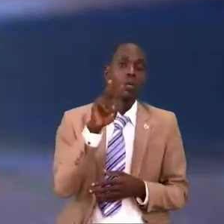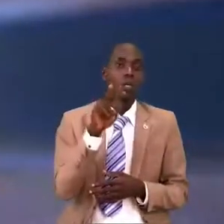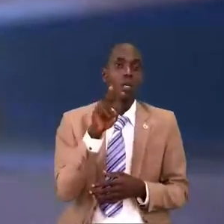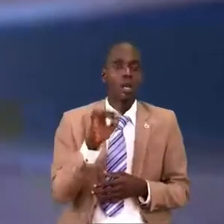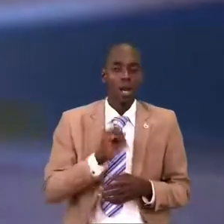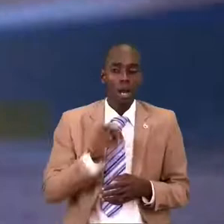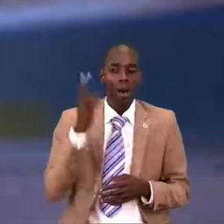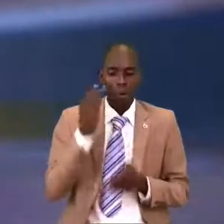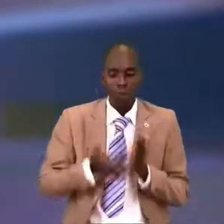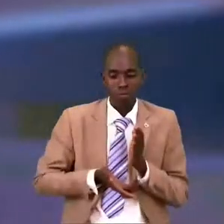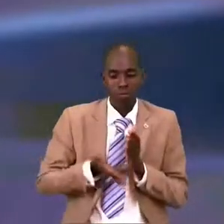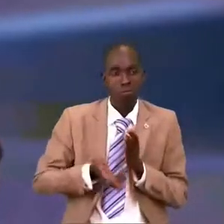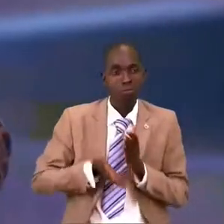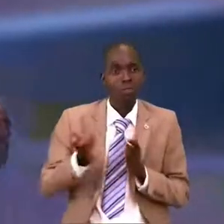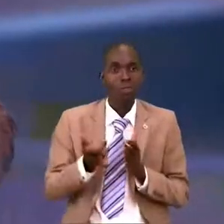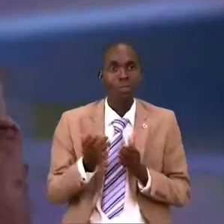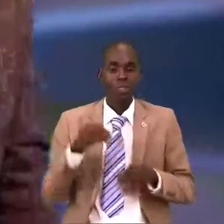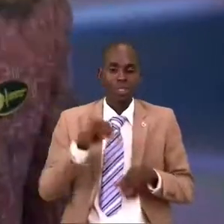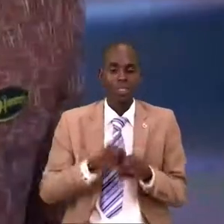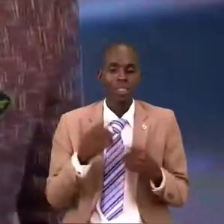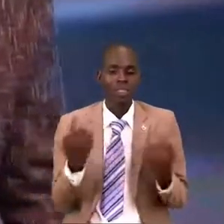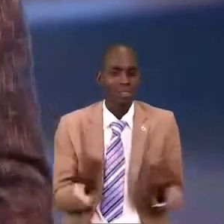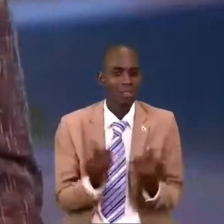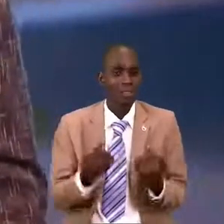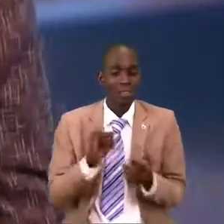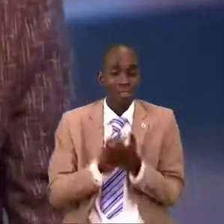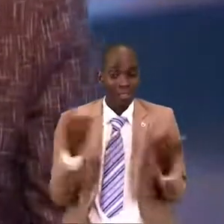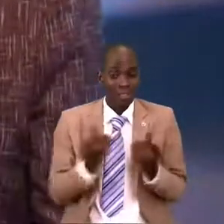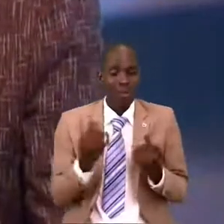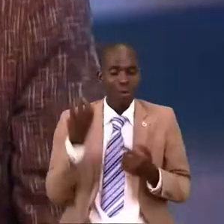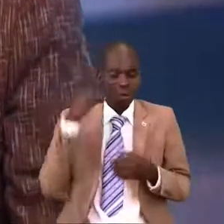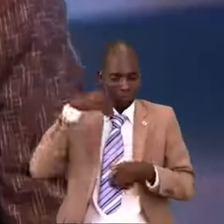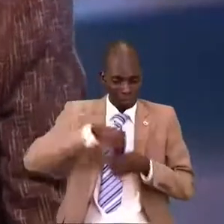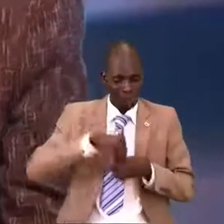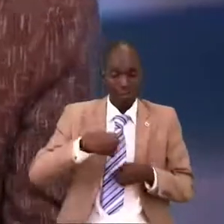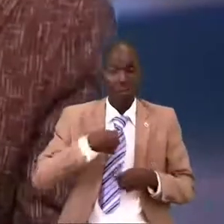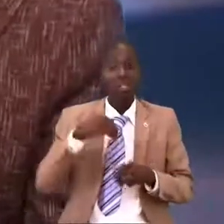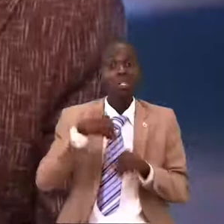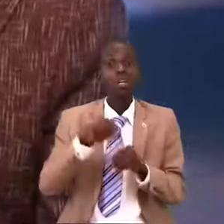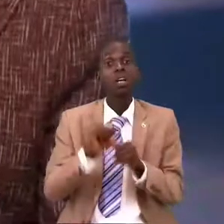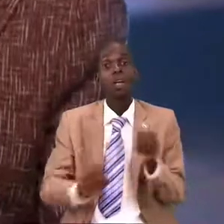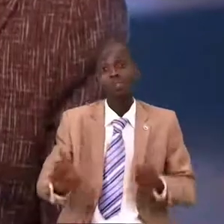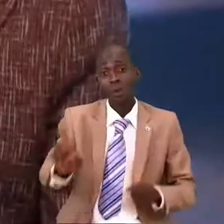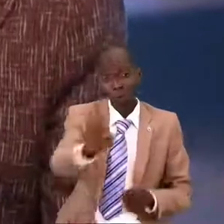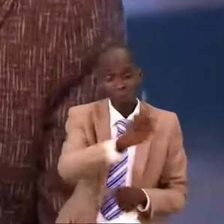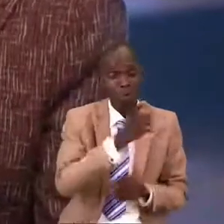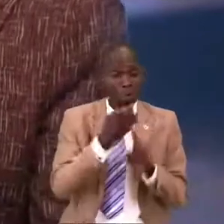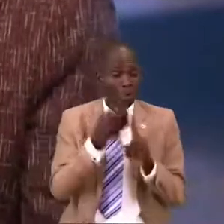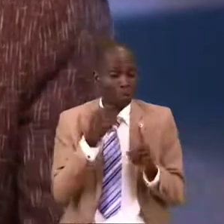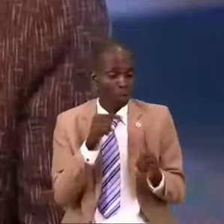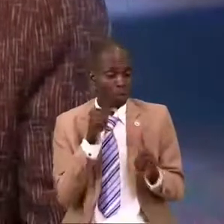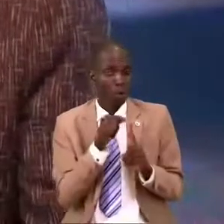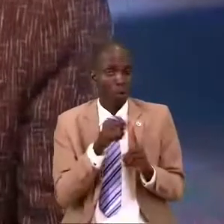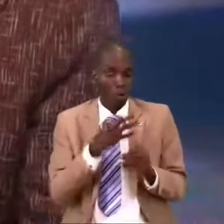en lui, en tout le monde, depuis le moment de la conception, parce que le père, la mère, et